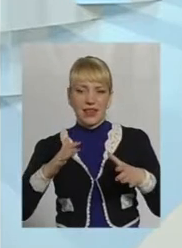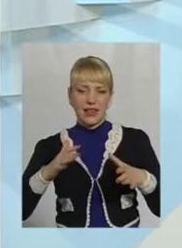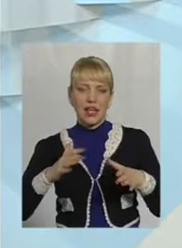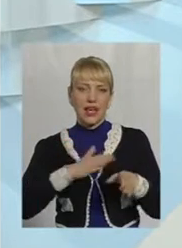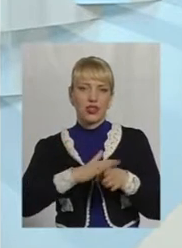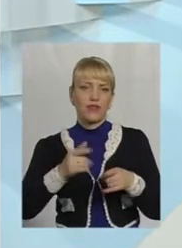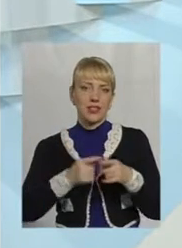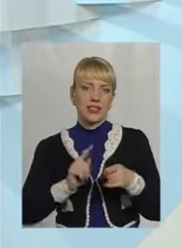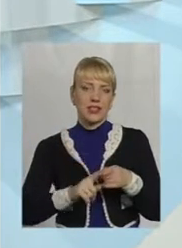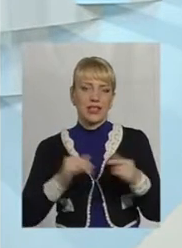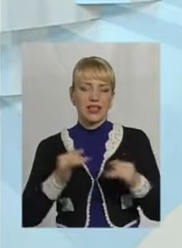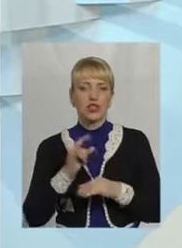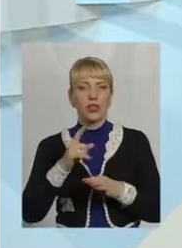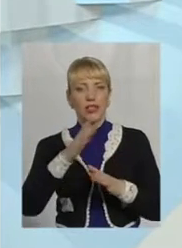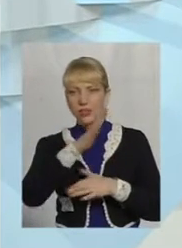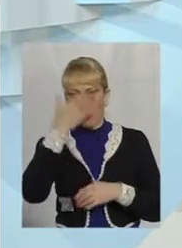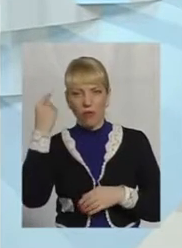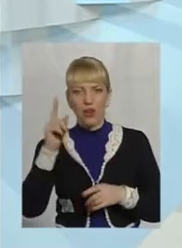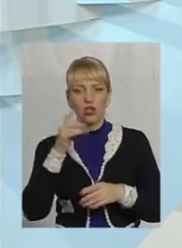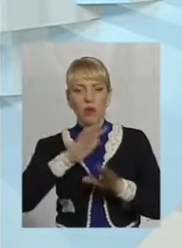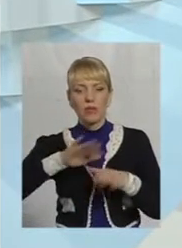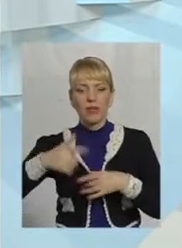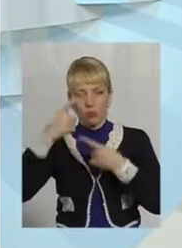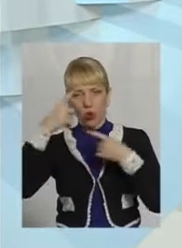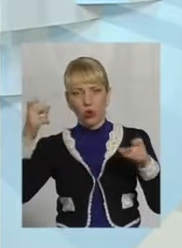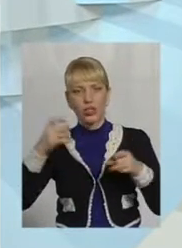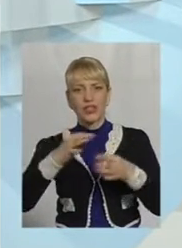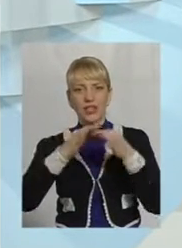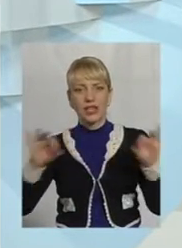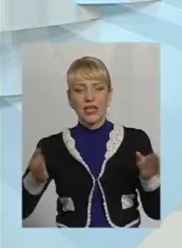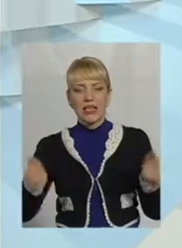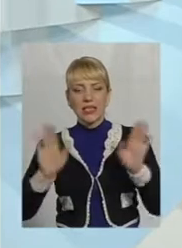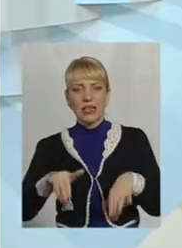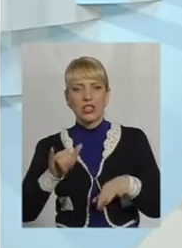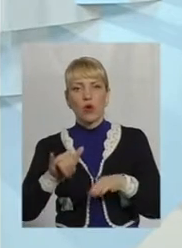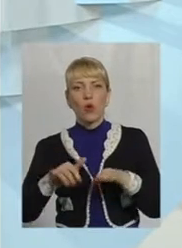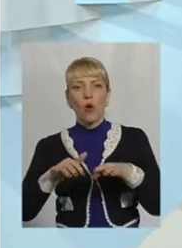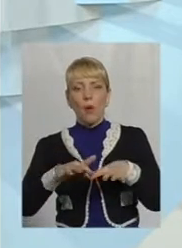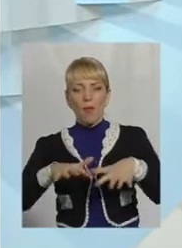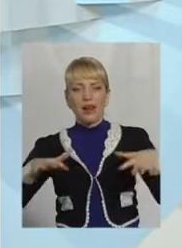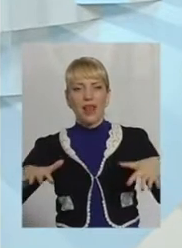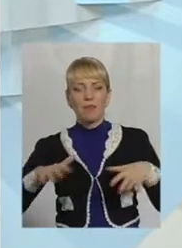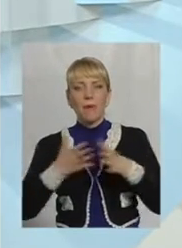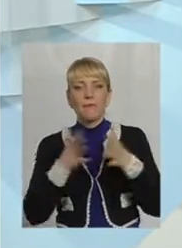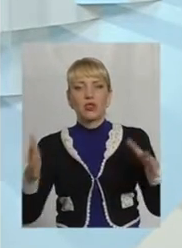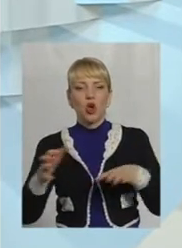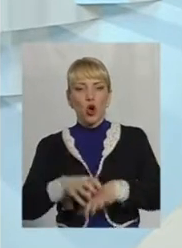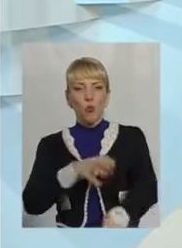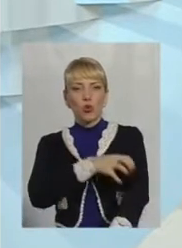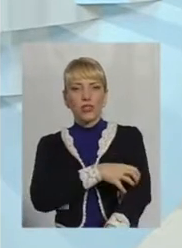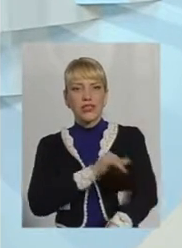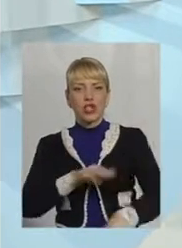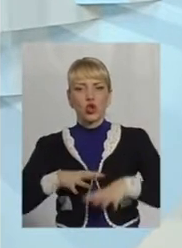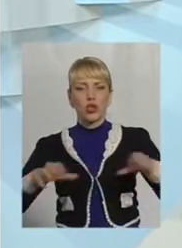забувати, що після проголошення незалежності залишився в парламенті більшість комуністична, з тоталітарним менталітетом